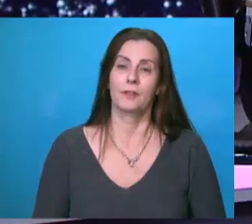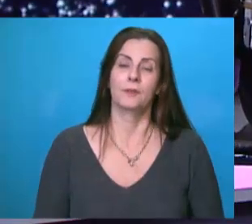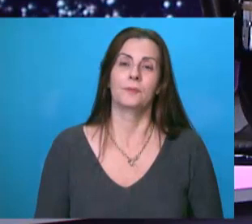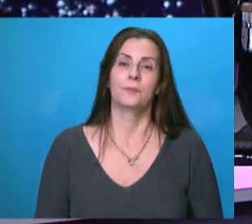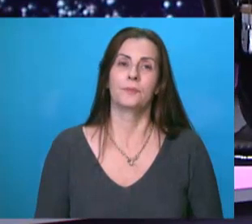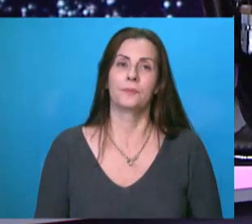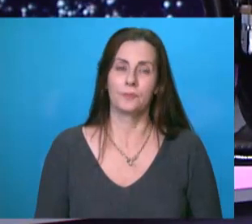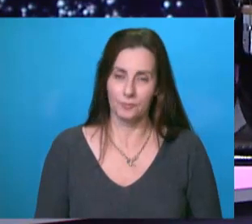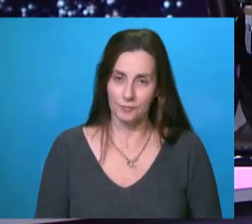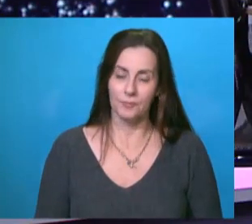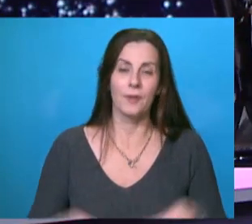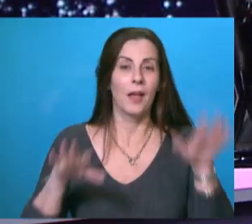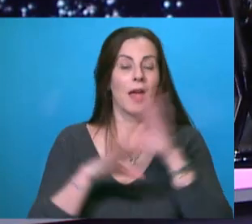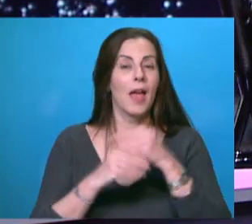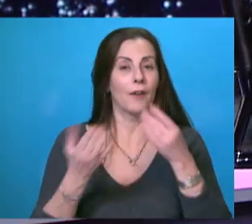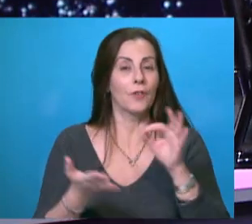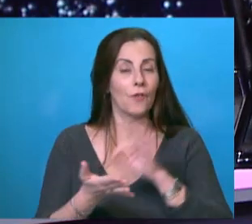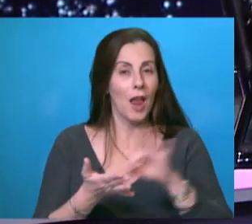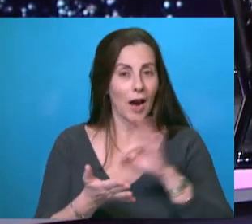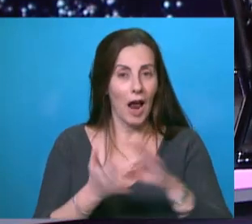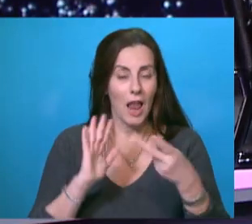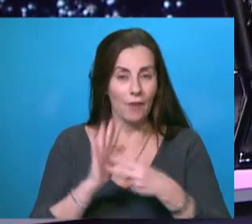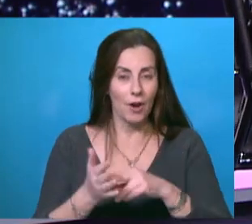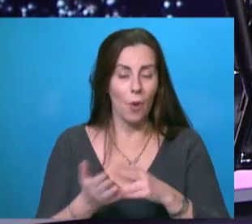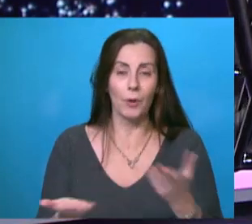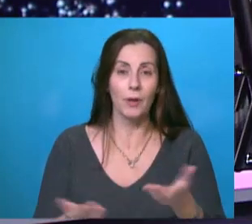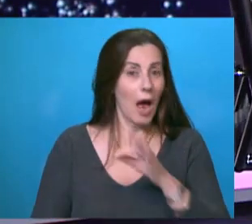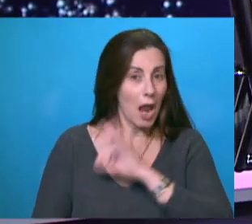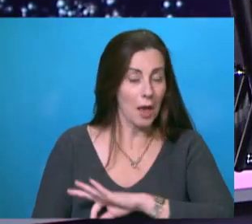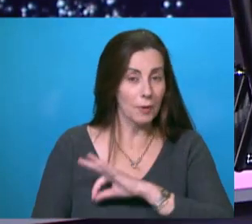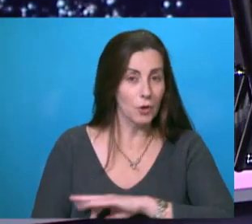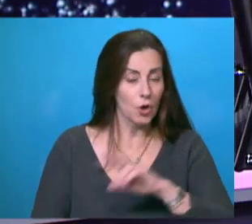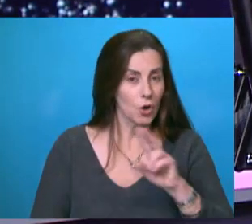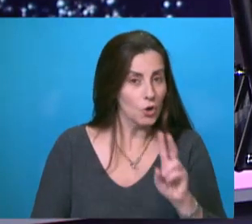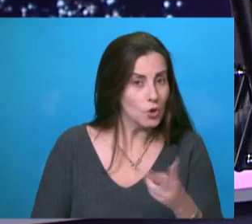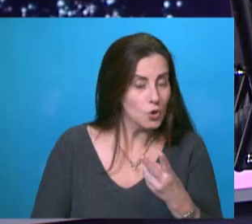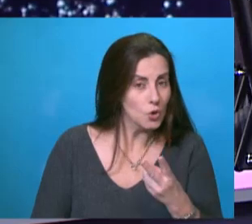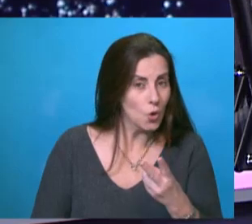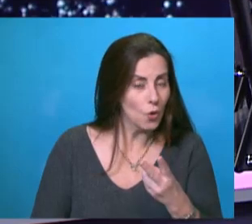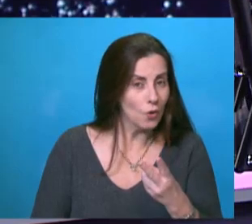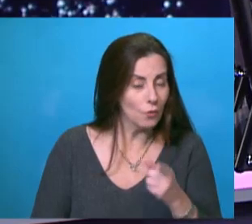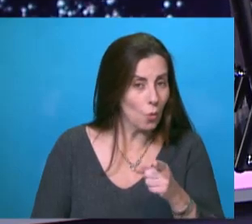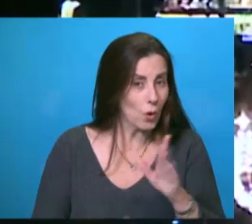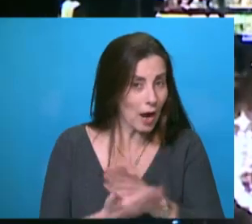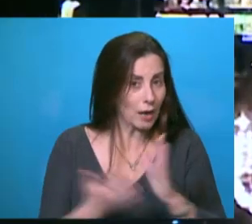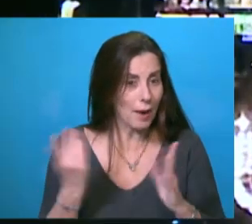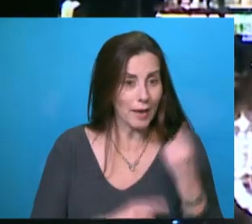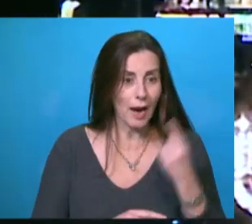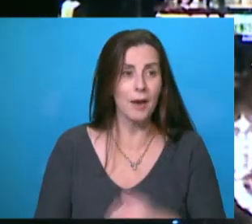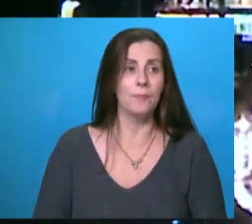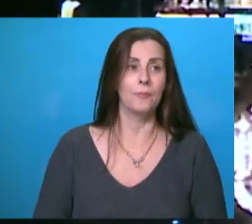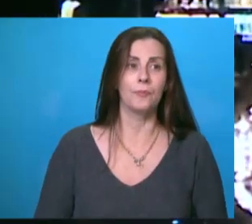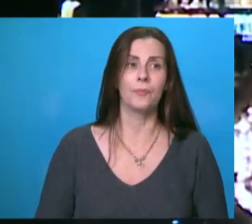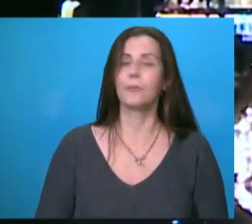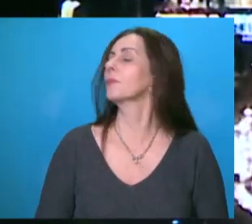ערב טוב לכתבנו הפוליטי מיכאל שמש. ליברמן שוב הופך להיות הגורם המכריע בסיפור הזה? כן, שאני